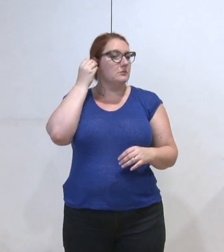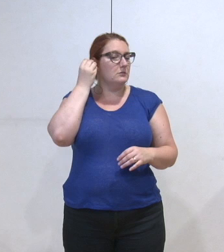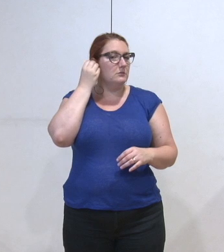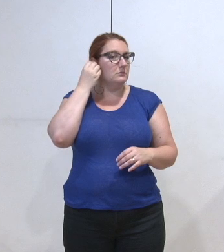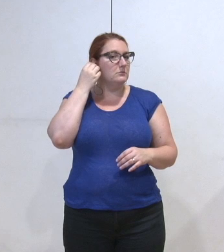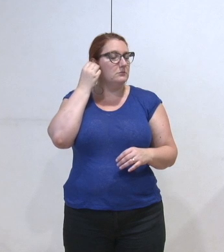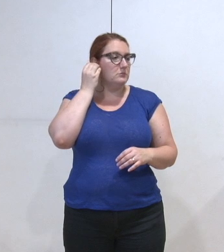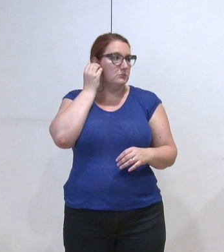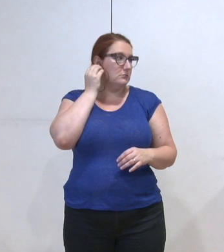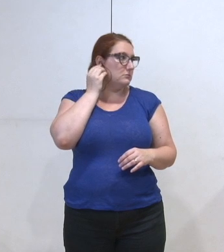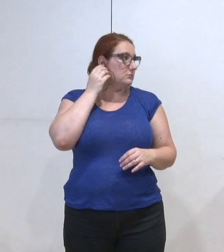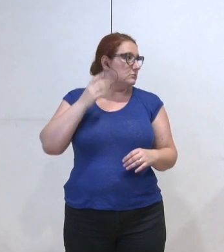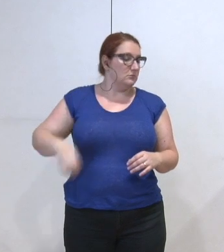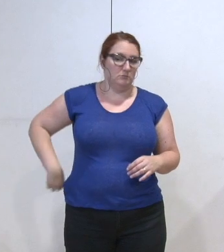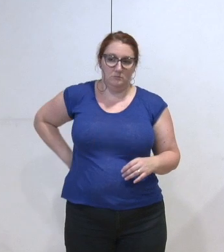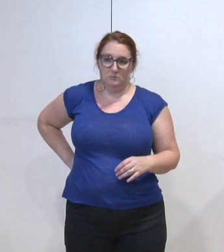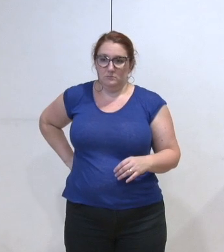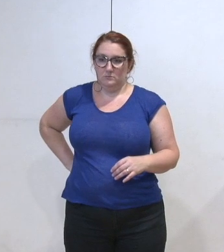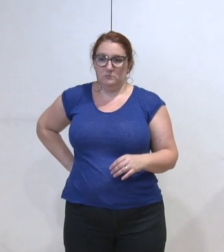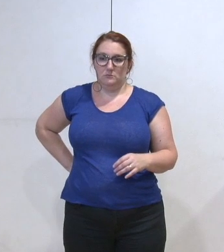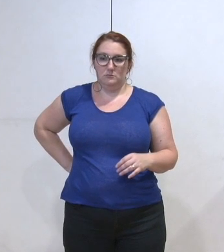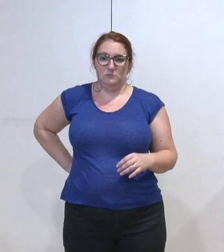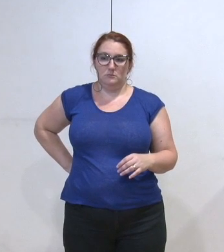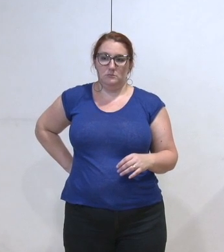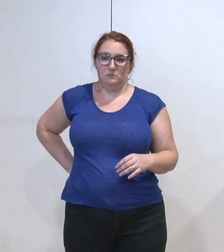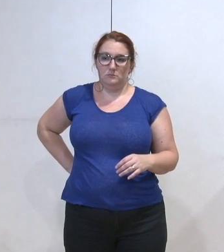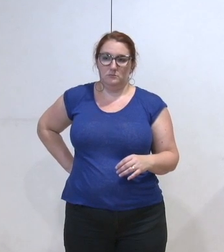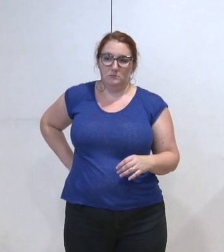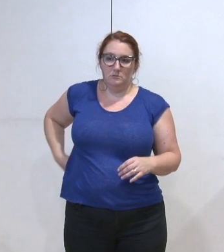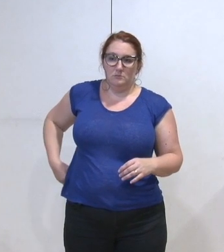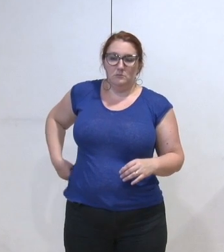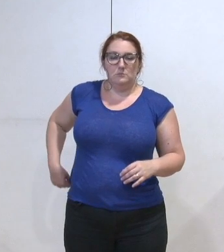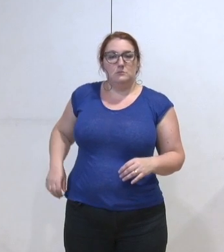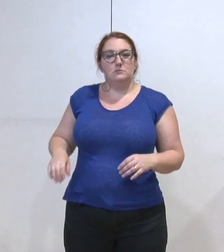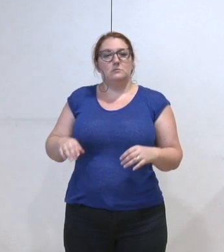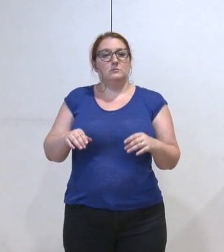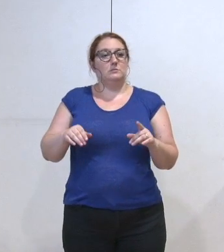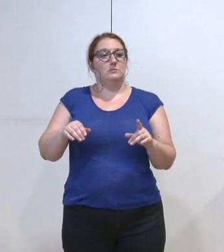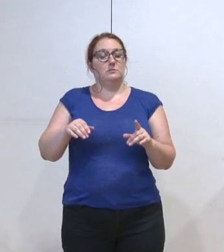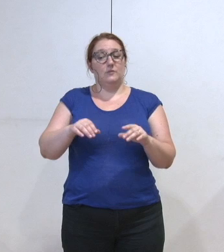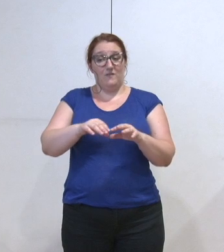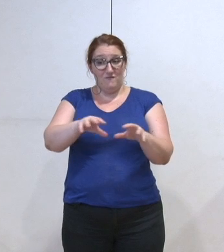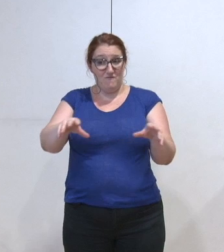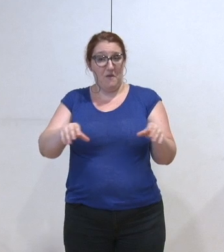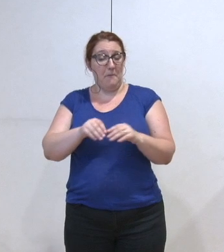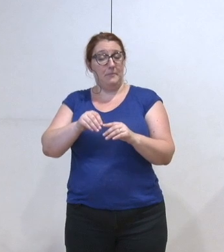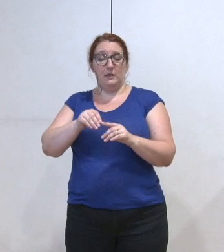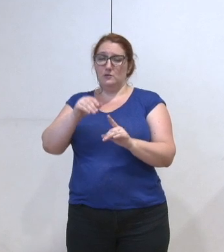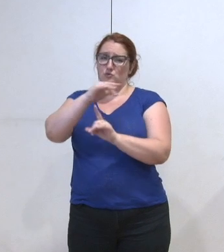alors on peut aborder la situation éc alors caractéristiqu sociales des